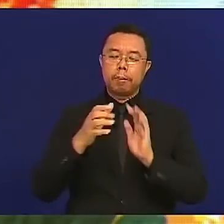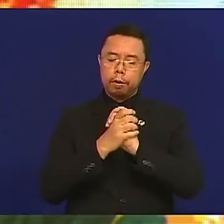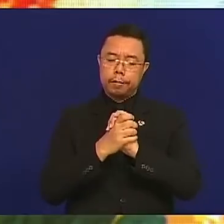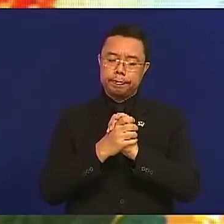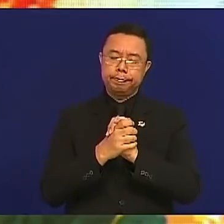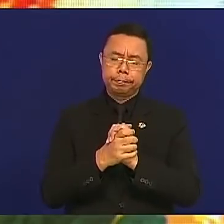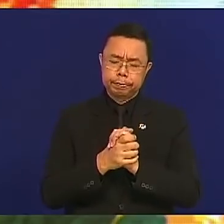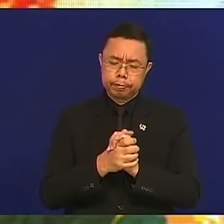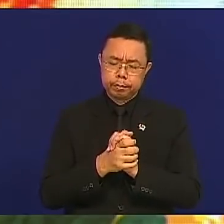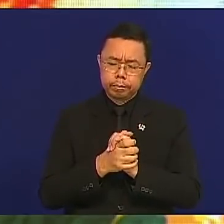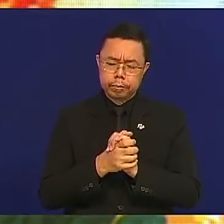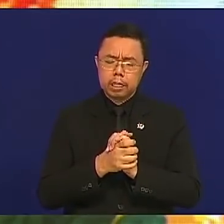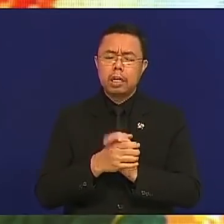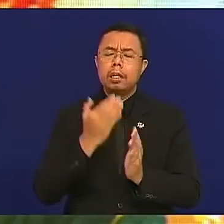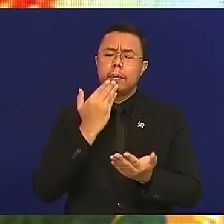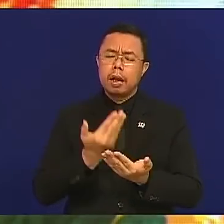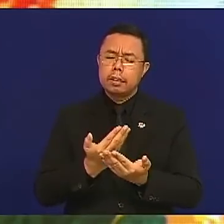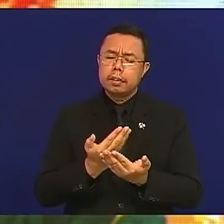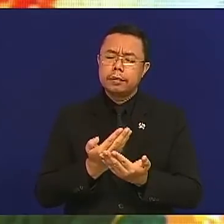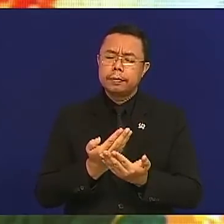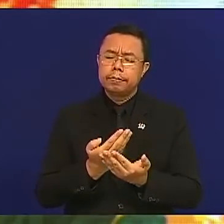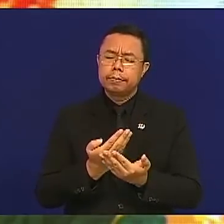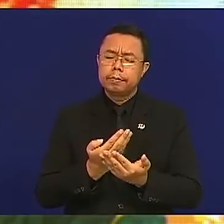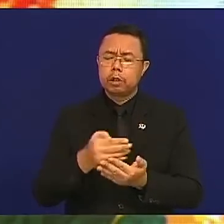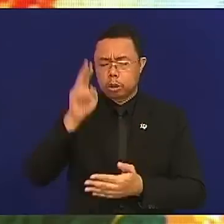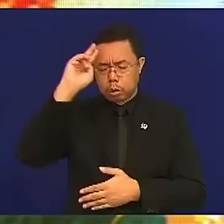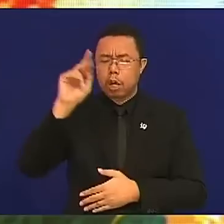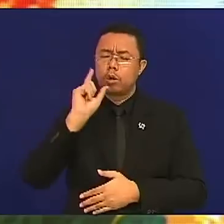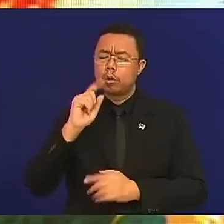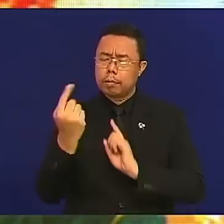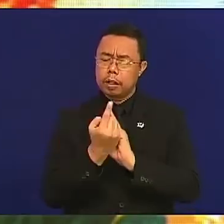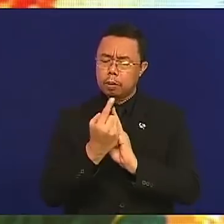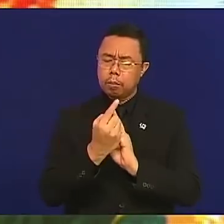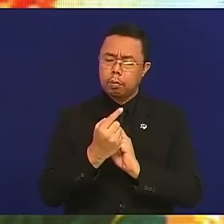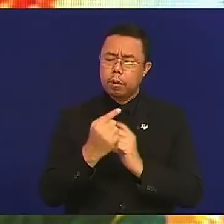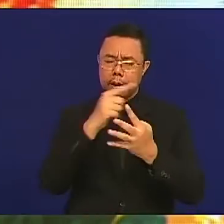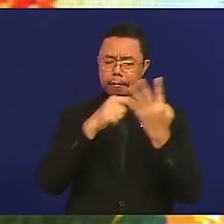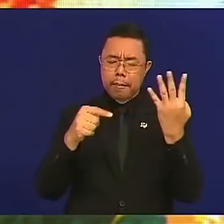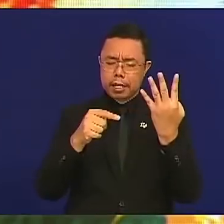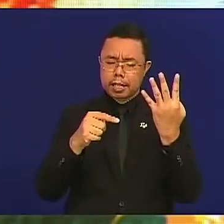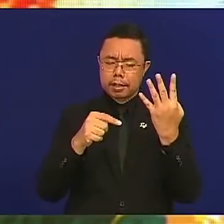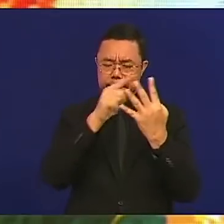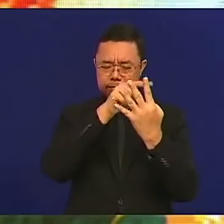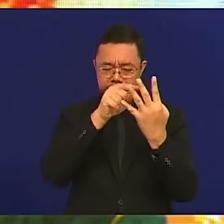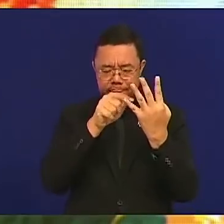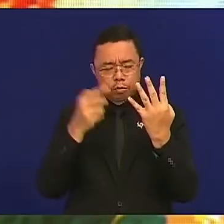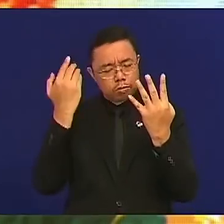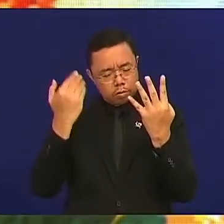berdoa. Terima kasih Tuhan untuk pertemuan 4 sesi ini.